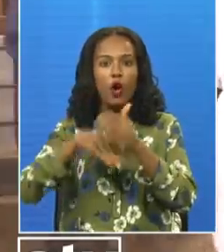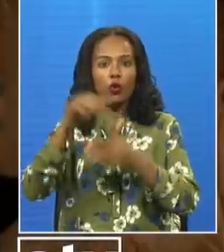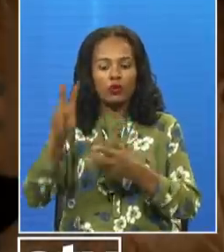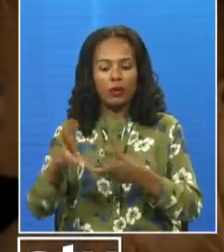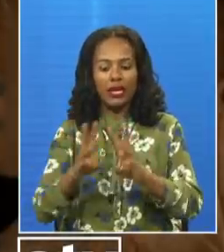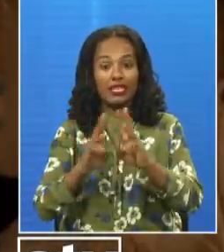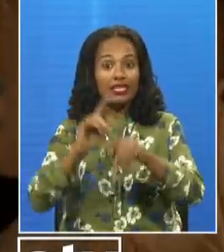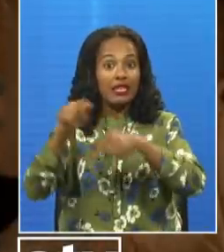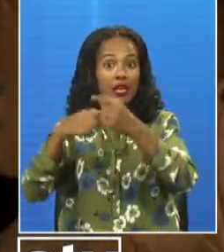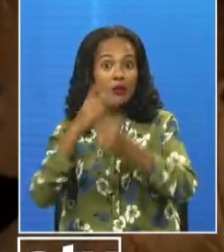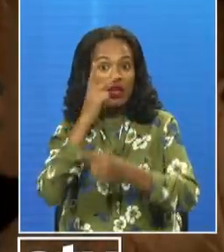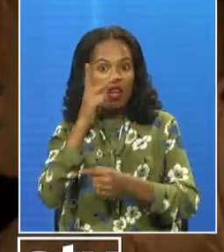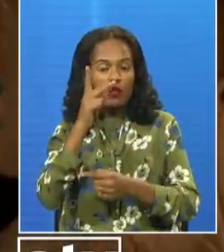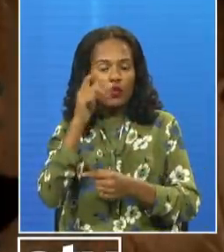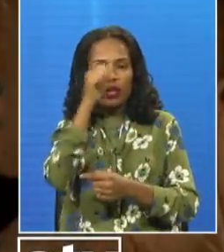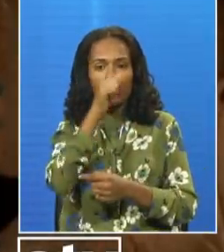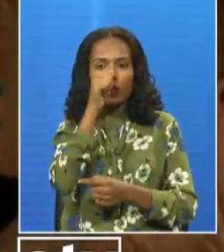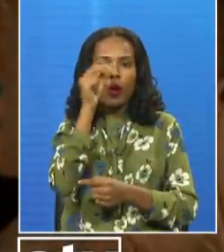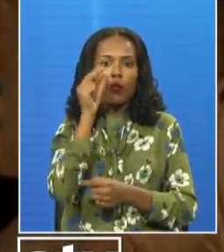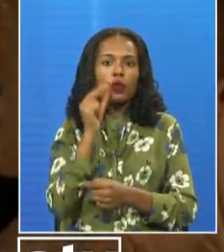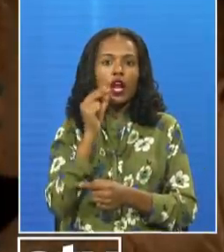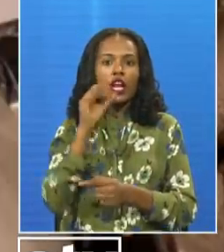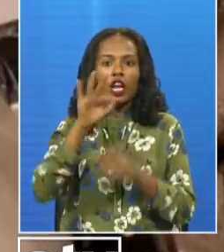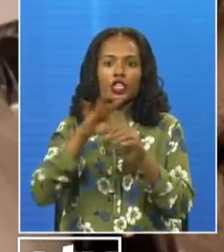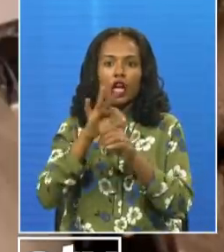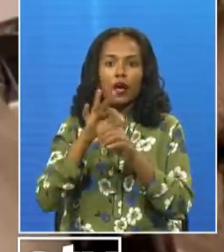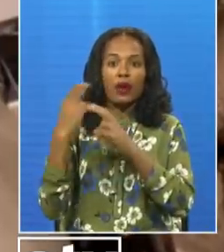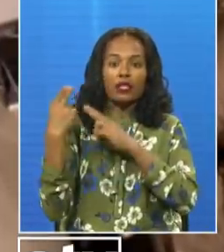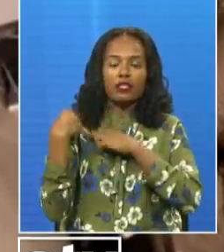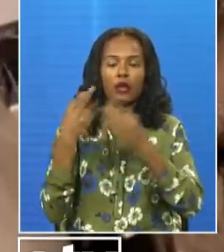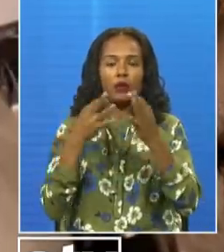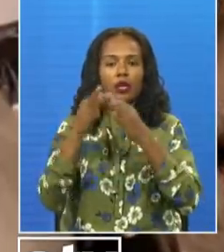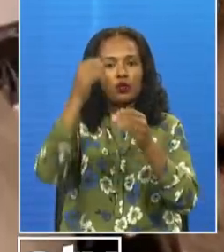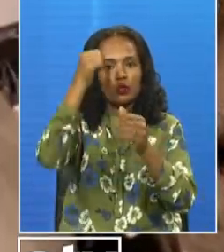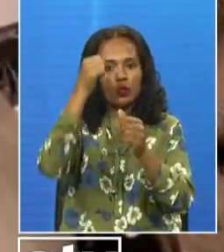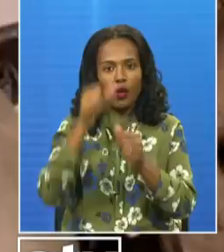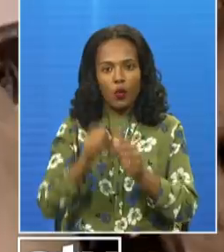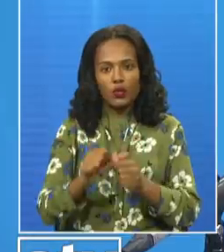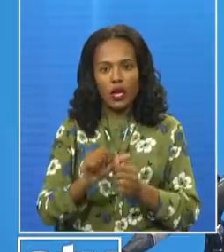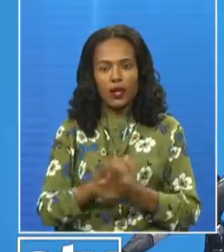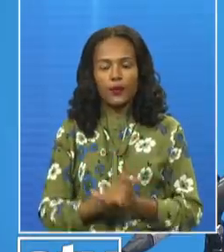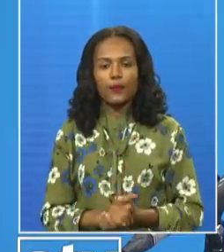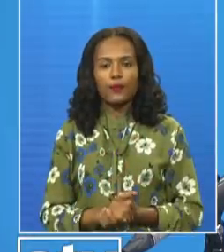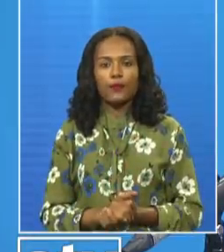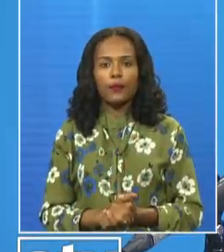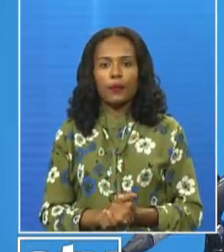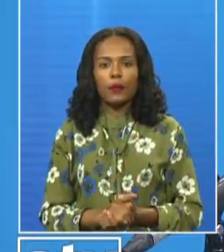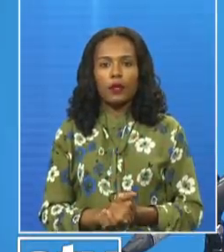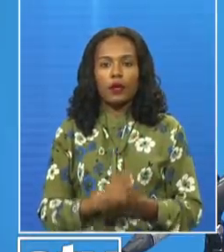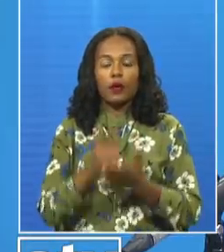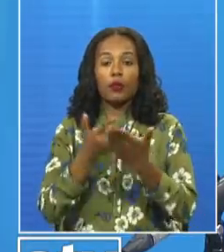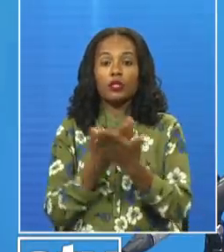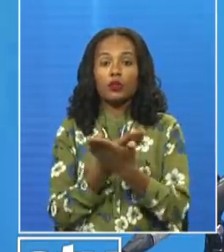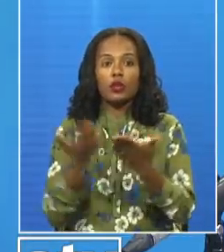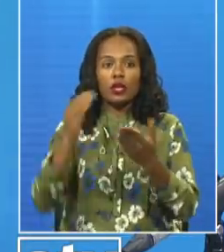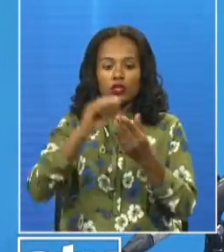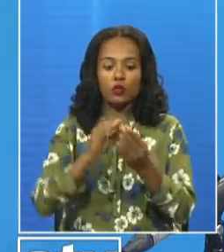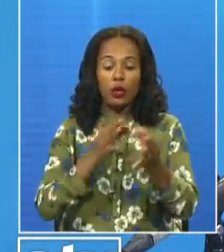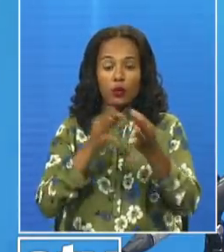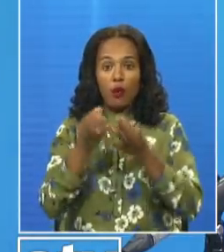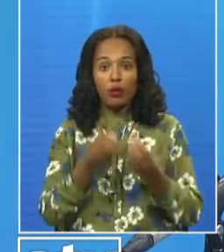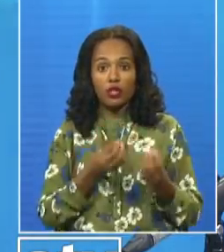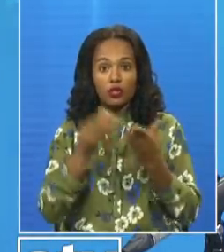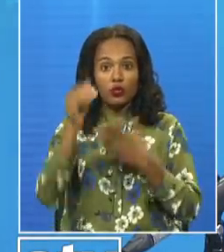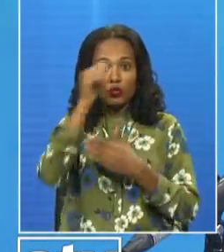ሲዘዋወር መያዙን የኢትዮጵያ ቡናና ሻይ ባለስልጣን መግለጹ የሚታወስ ነው። በዚህ ጉዳይ ላይ ተጨማሪ ማብራሪያ